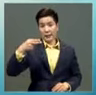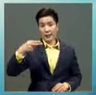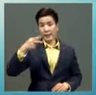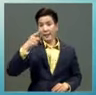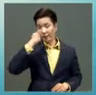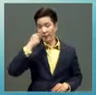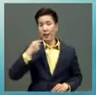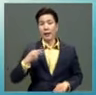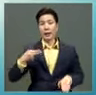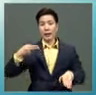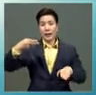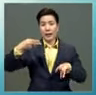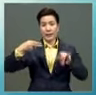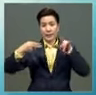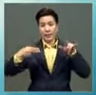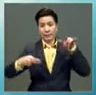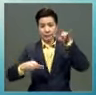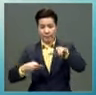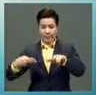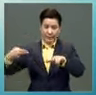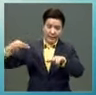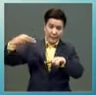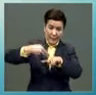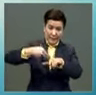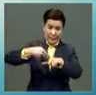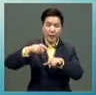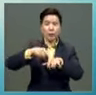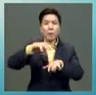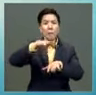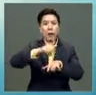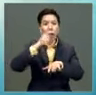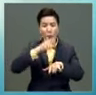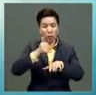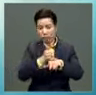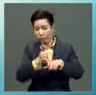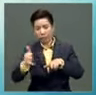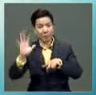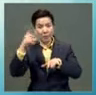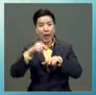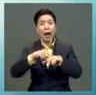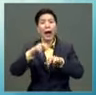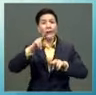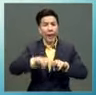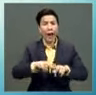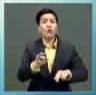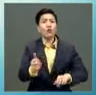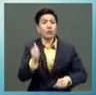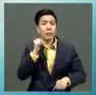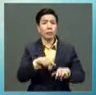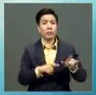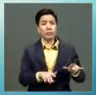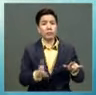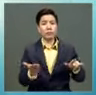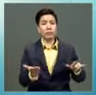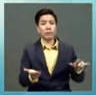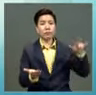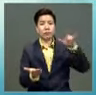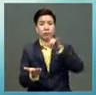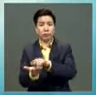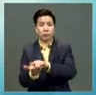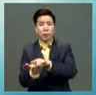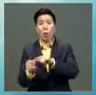เติมน้ำมันที่ไคโรโดยไม่มีผู้เดินทางออกจากเครื่องบินและนั่งที่นั่งเดิมถึงสนามบินสุวรร